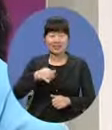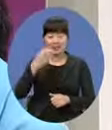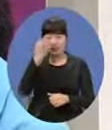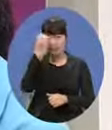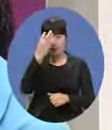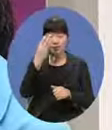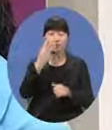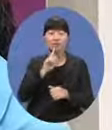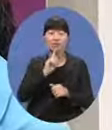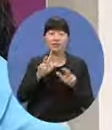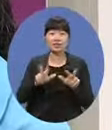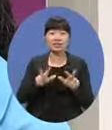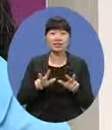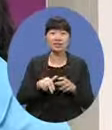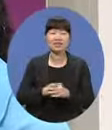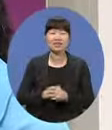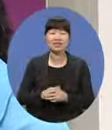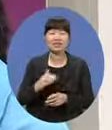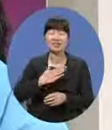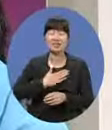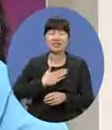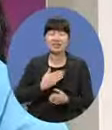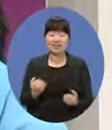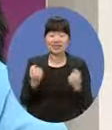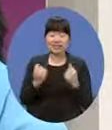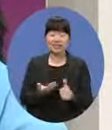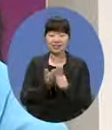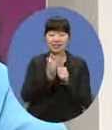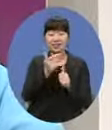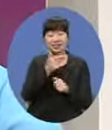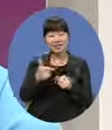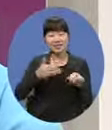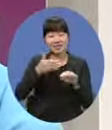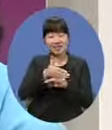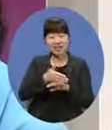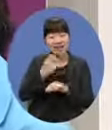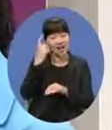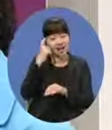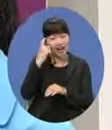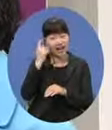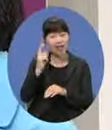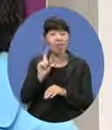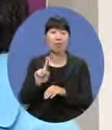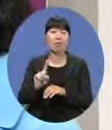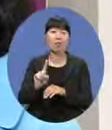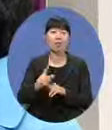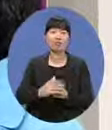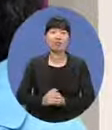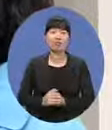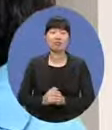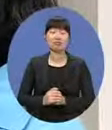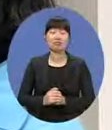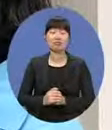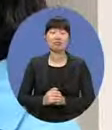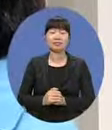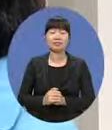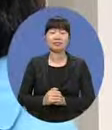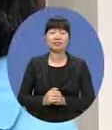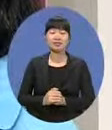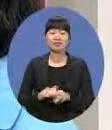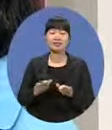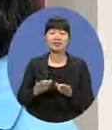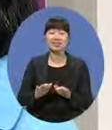인데요 지금 정서의 힘을 길러 주기에는 너무 것 아닐까요 그렇죠 이제 진짜 어 발등에